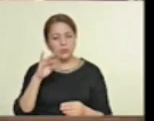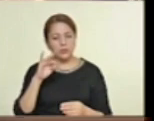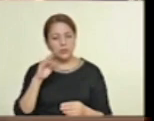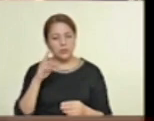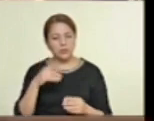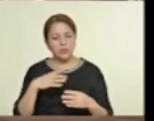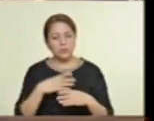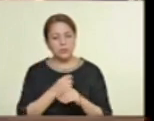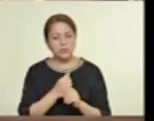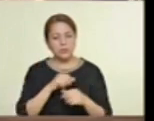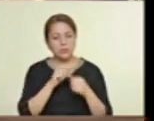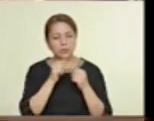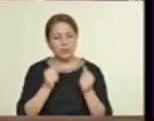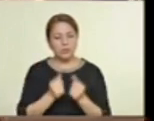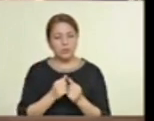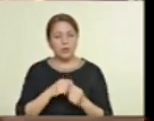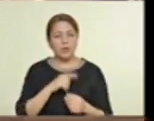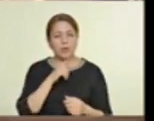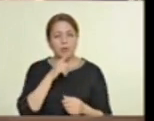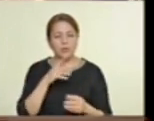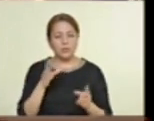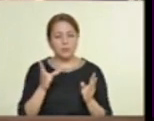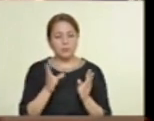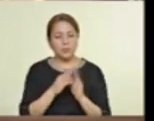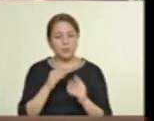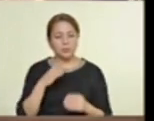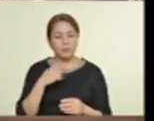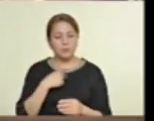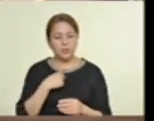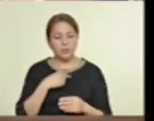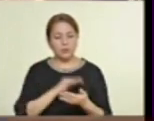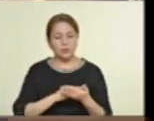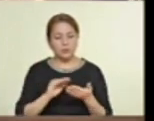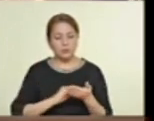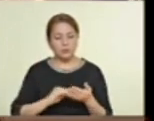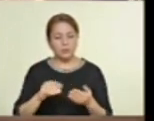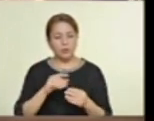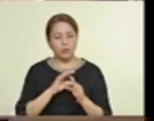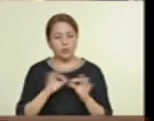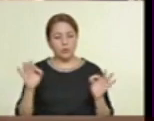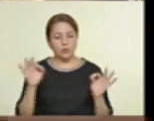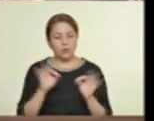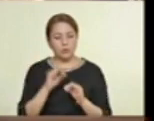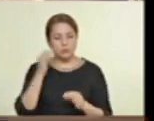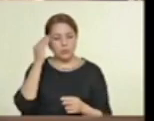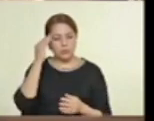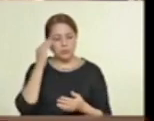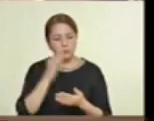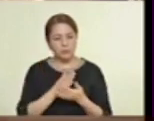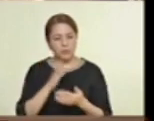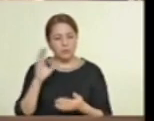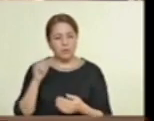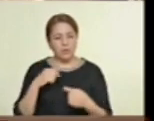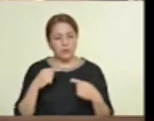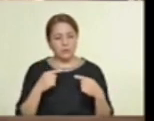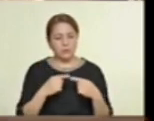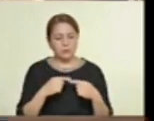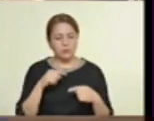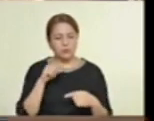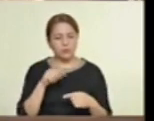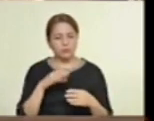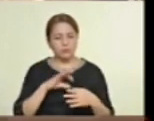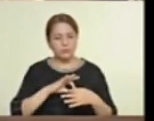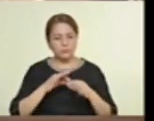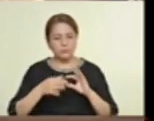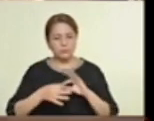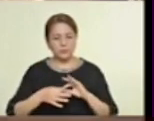hisoblanadi. Ya'ni qalam bilan men to'qiyman qo'shiq deyilgan ma'no yuzaga keladi va albatta ushbu